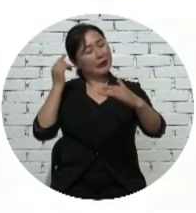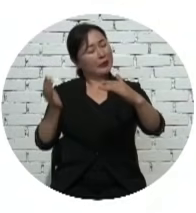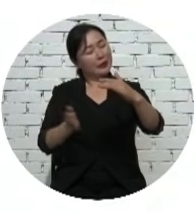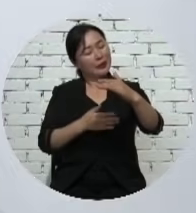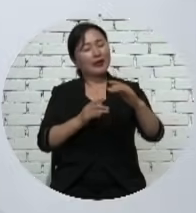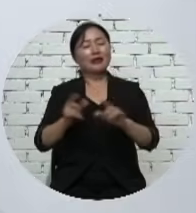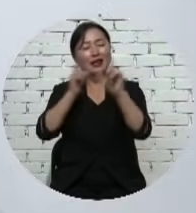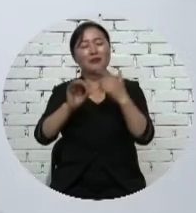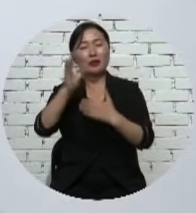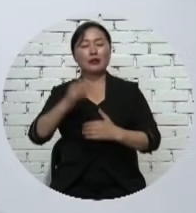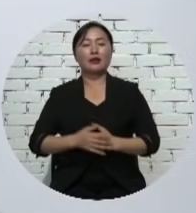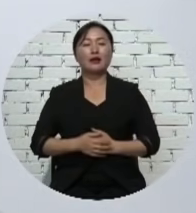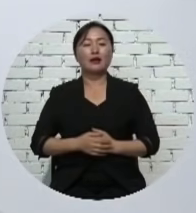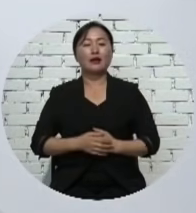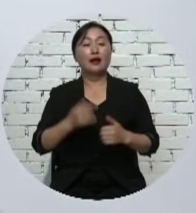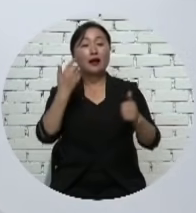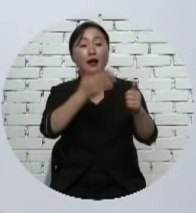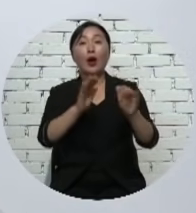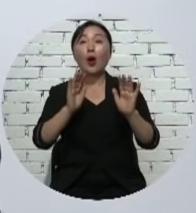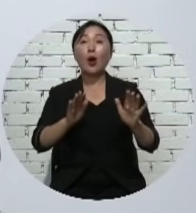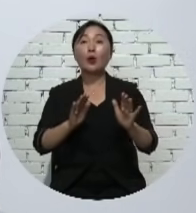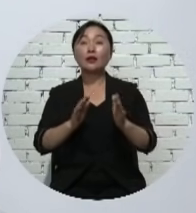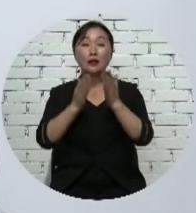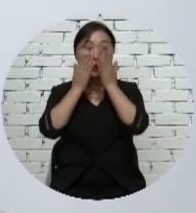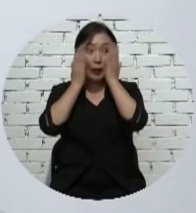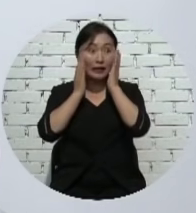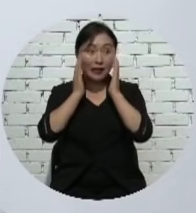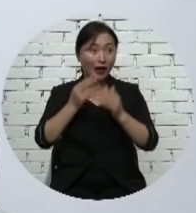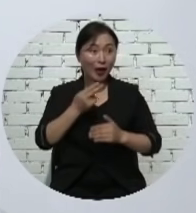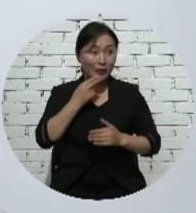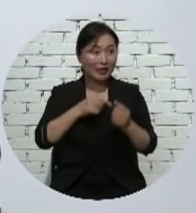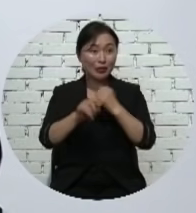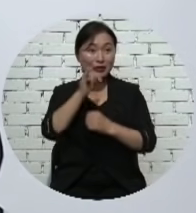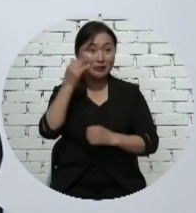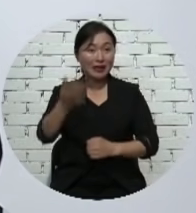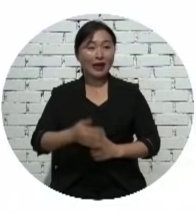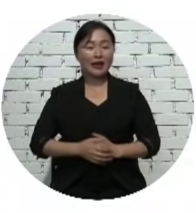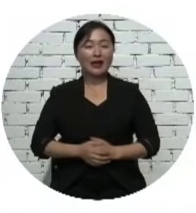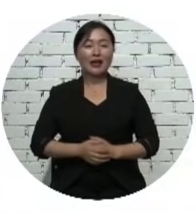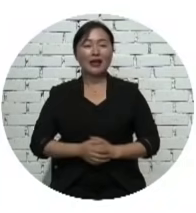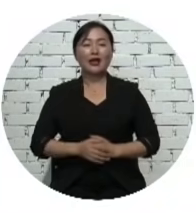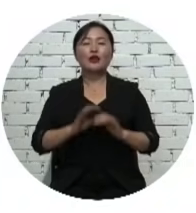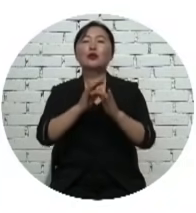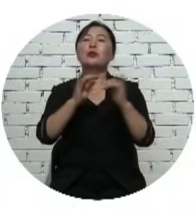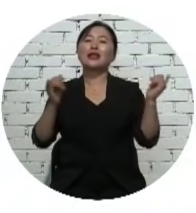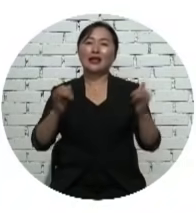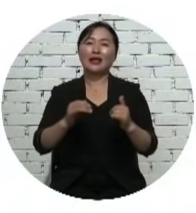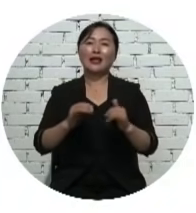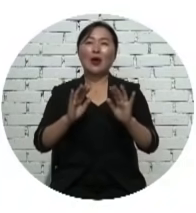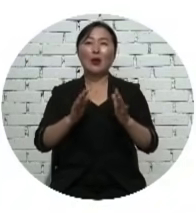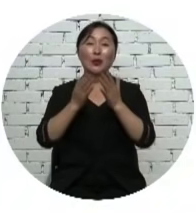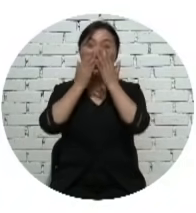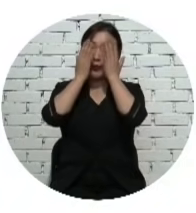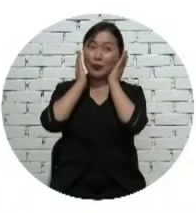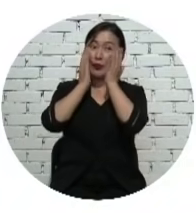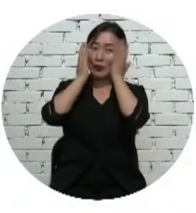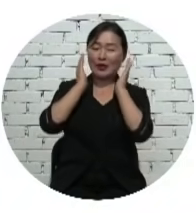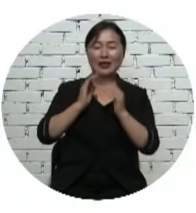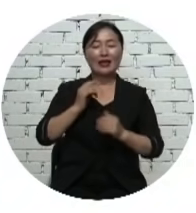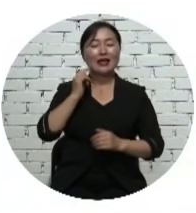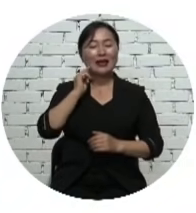아, 여기 이런 질문도 있어요. 오늘 화장이 강하신데 이유가 있으신가요? 이런 거. 국민들한테 좀 이뻐 보이려고. 아,